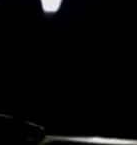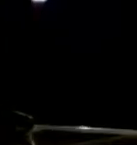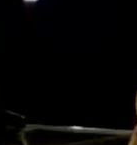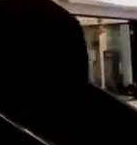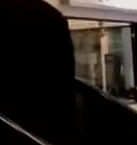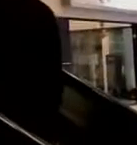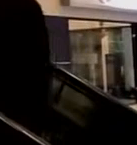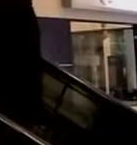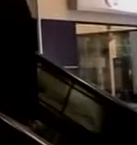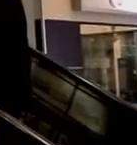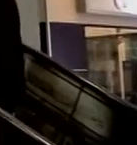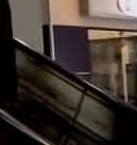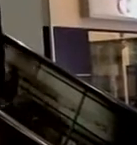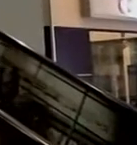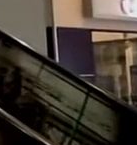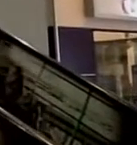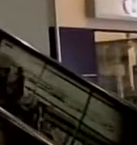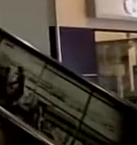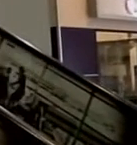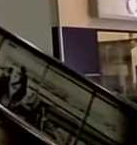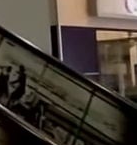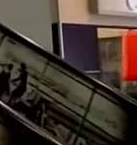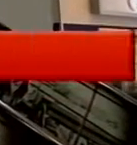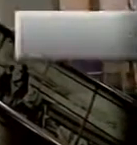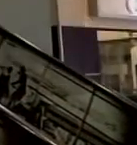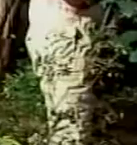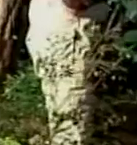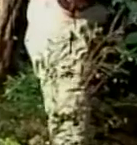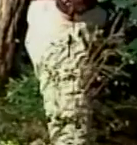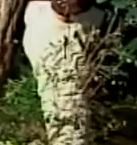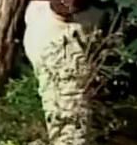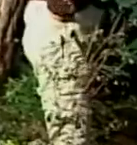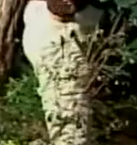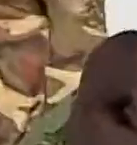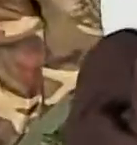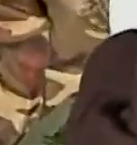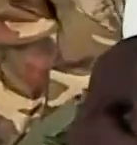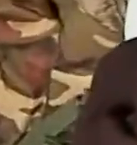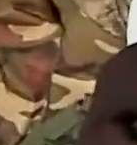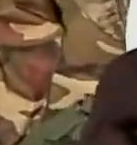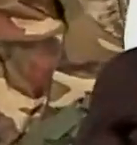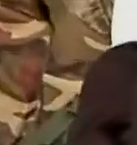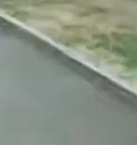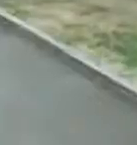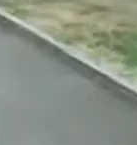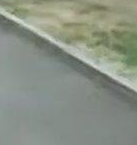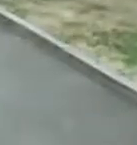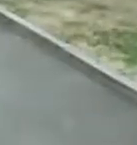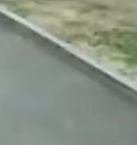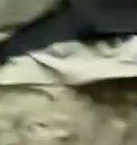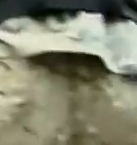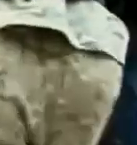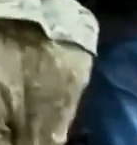შორის მოკავშირეობისა და ინტეგრაციის შესახებ შეთანხმების პროექტი იქნება. 19 წლის იოსებ გიორხელიძის